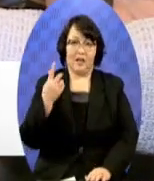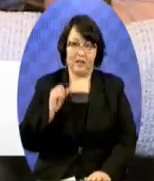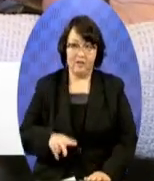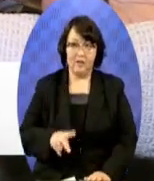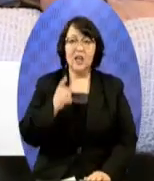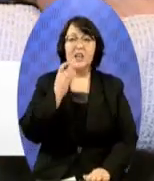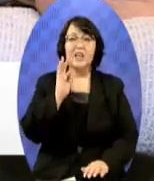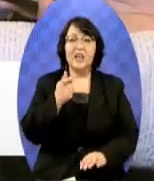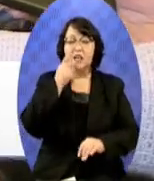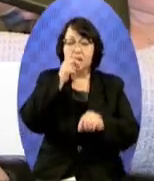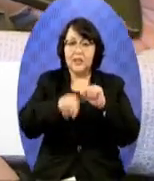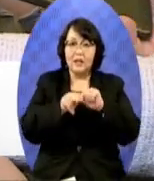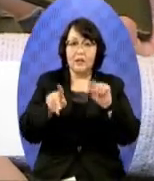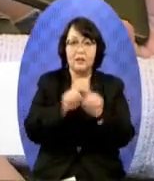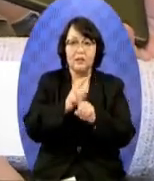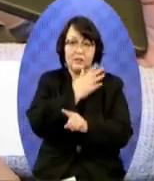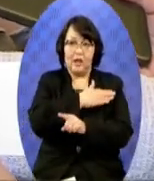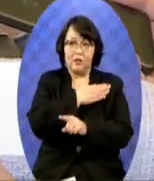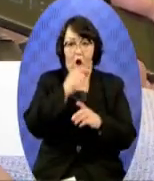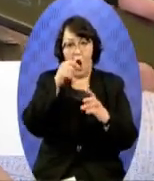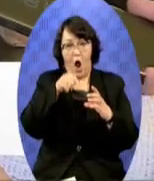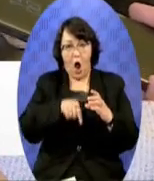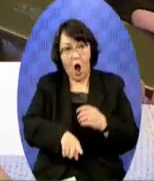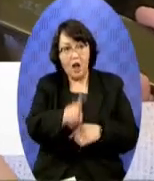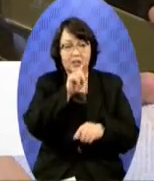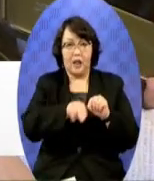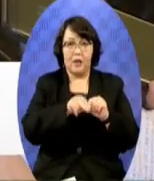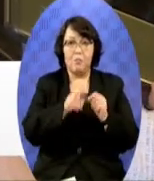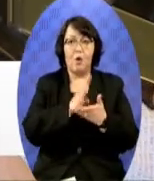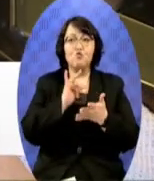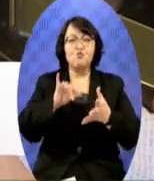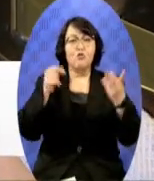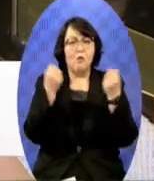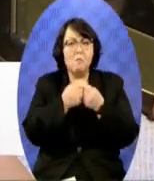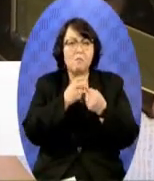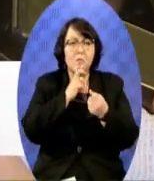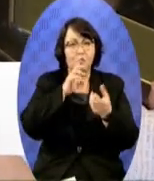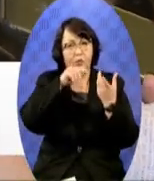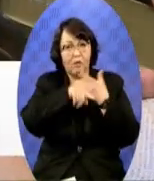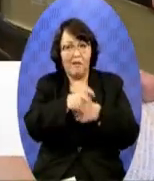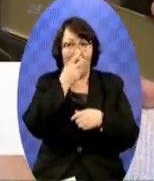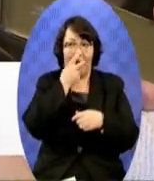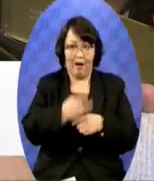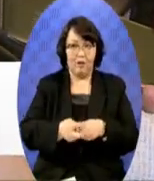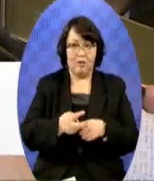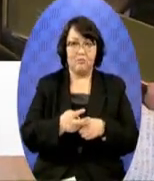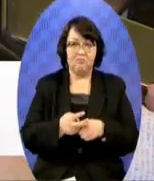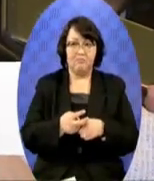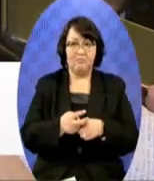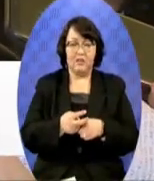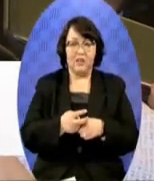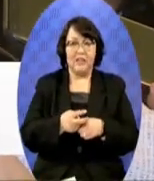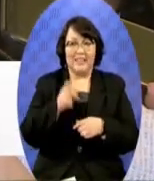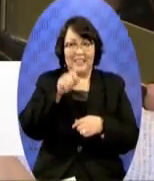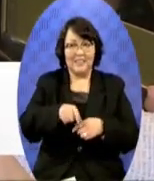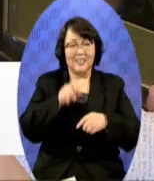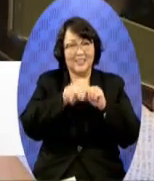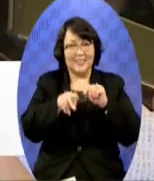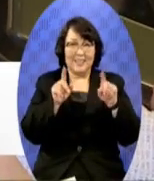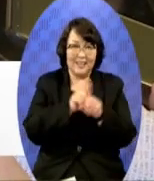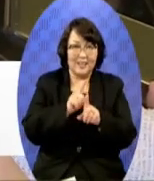мөрдөн бацалтын ажиллагаа энэ хэрэг дээр явж чинь тийм үү? Тийм учраас энэ явж байгаа учраас энэ мөрдөн бацалтын ажиллагааны